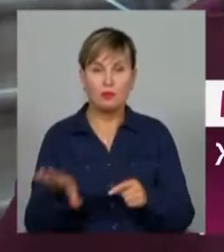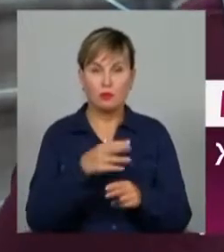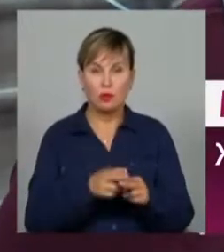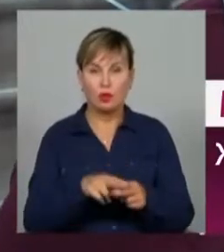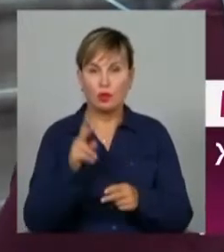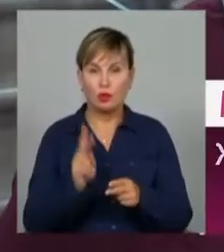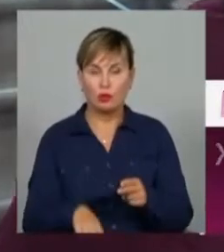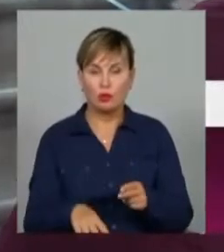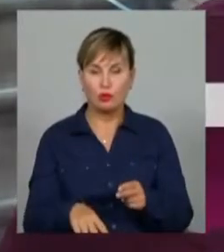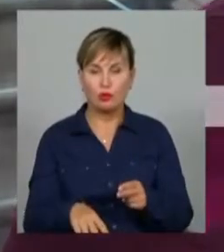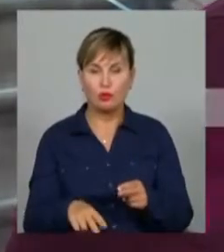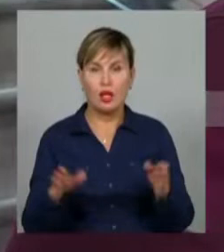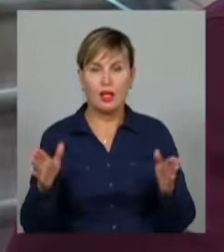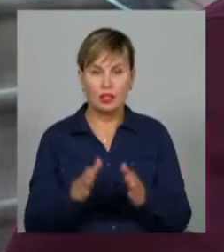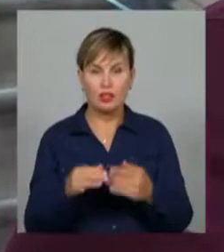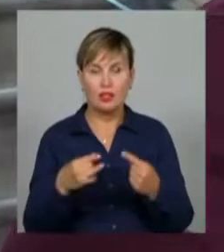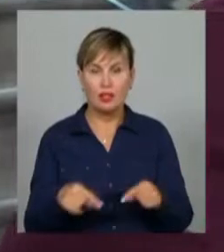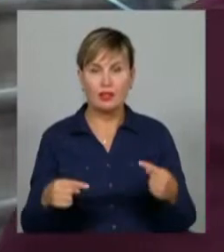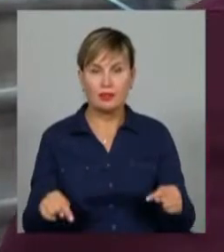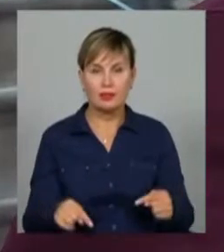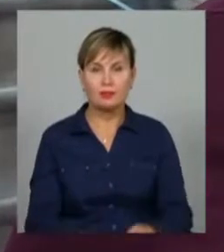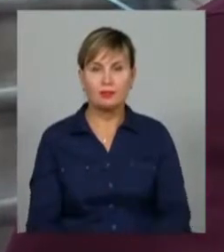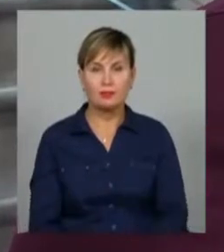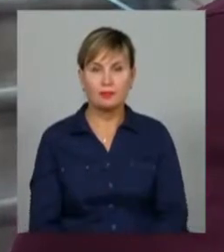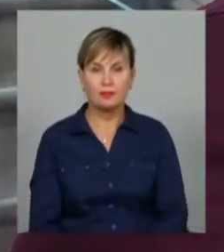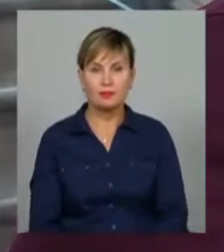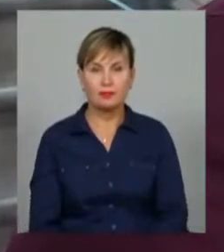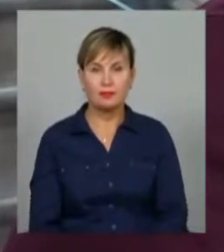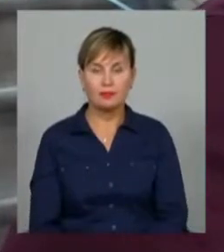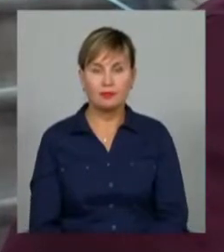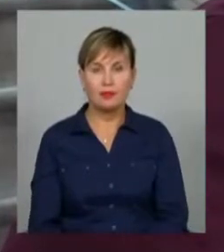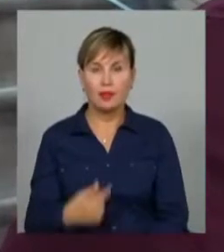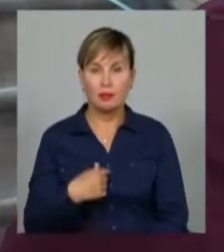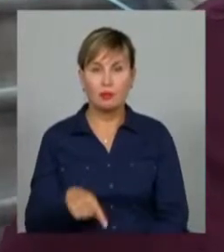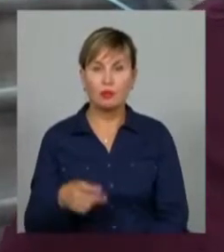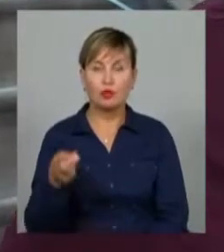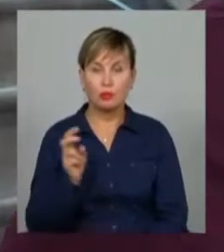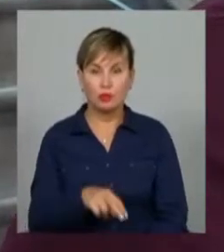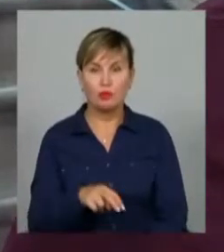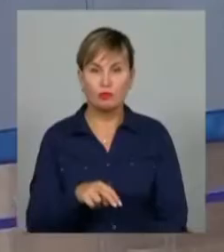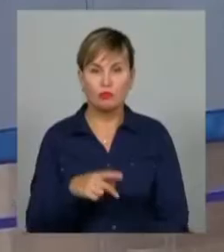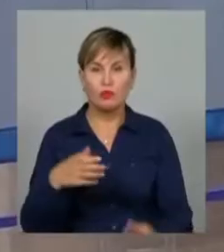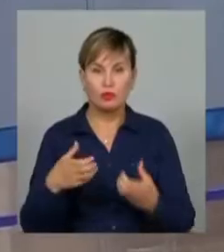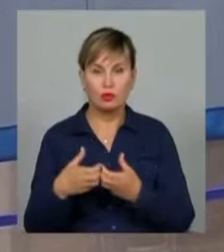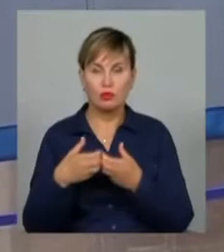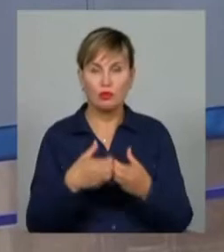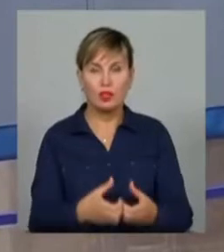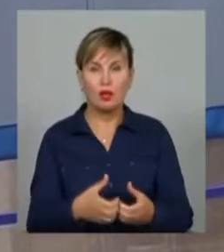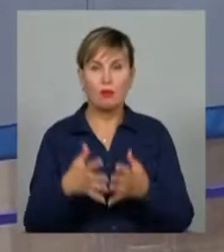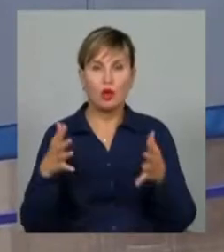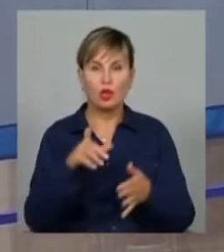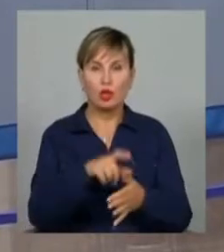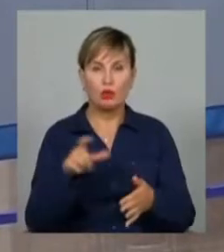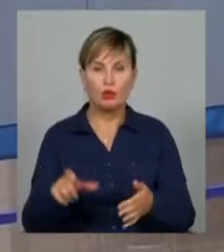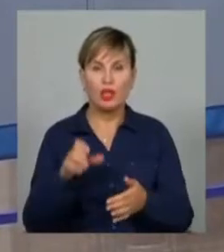кончится. Ну, то есть ограничения и прочее. Вот. А пришли мы сюда ставить с коллегами. Все больше людей,